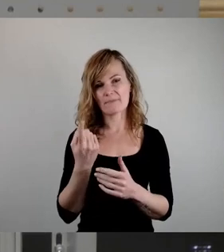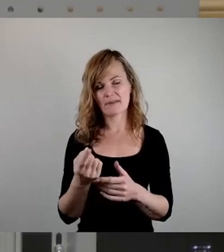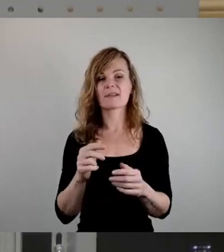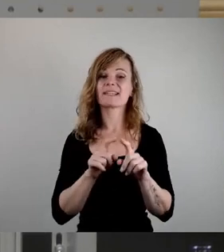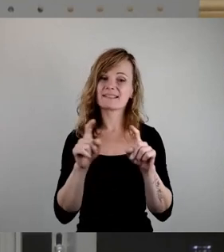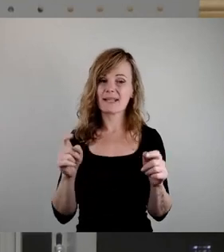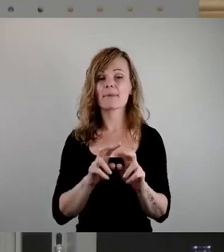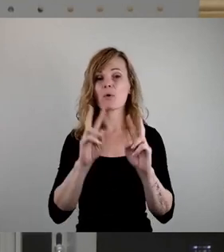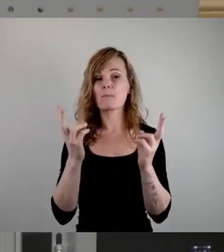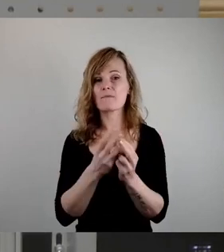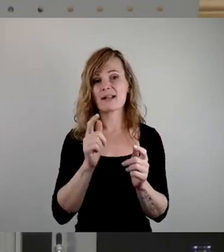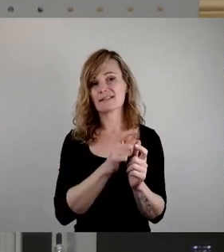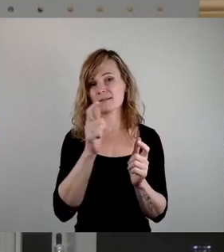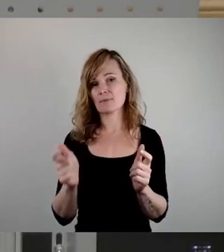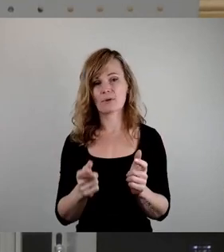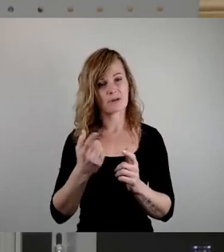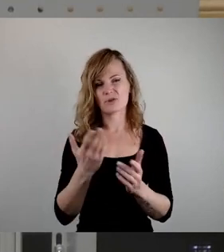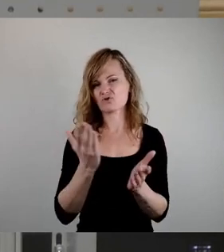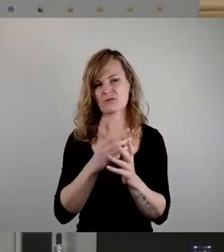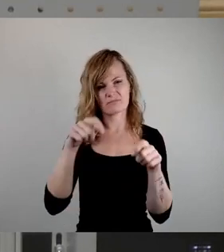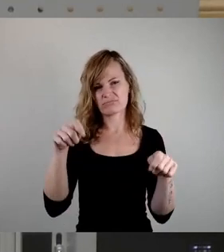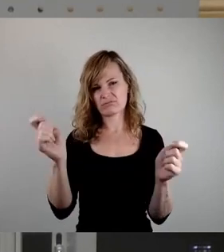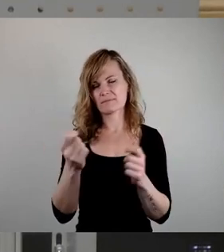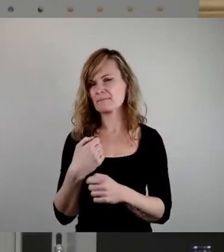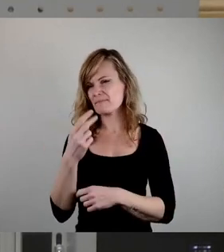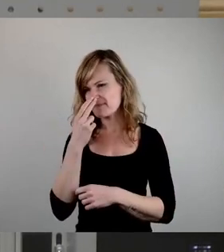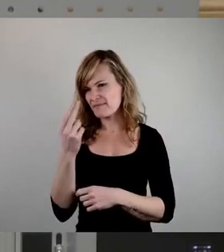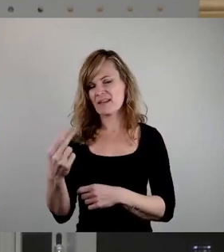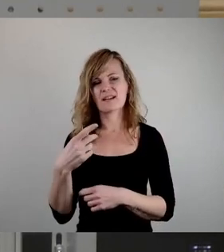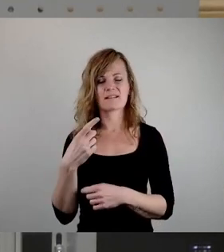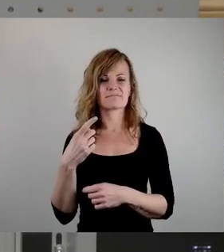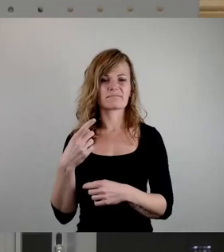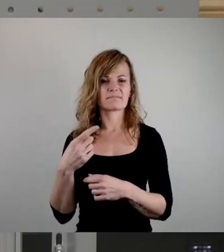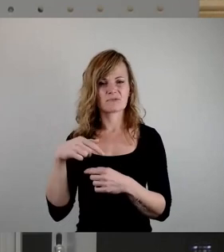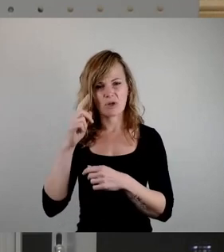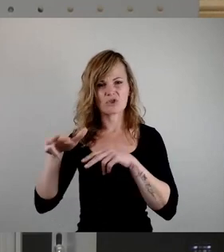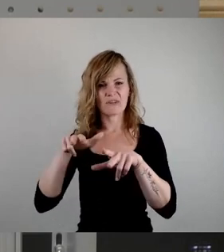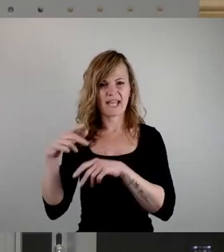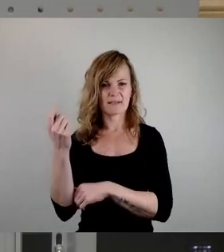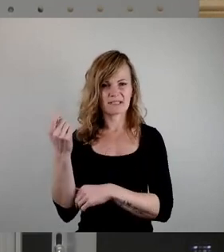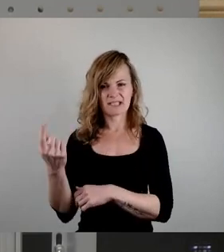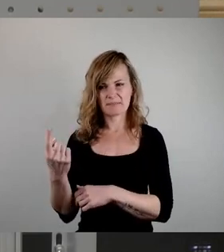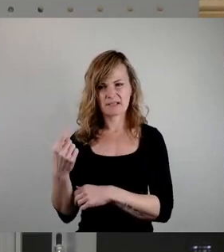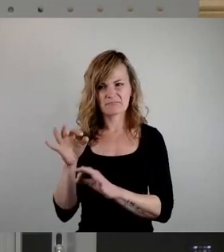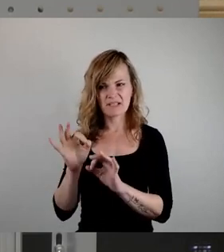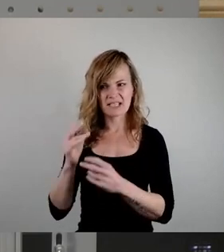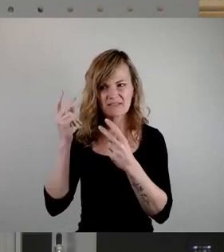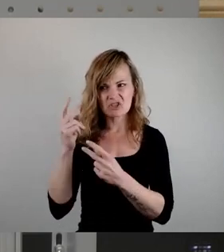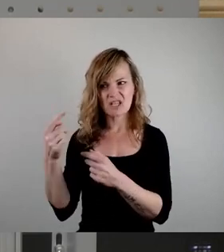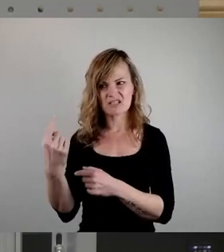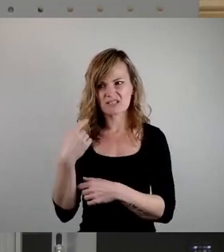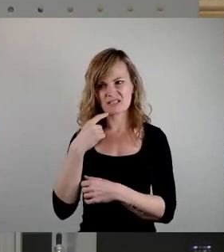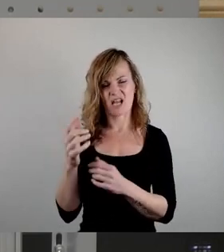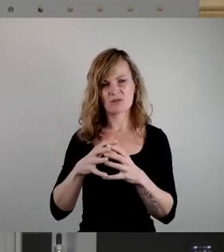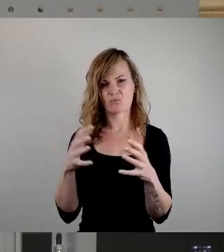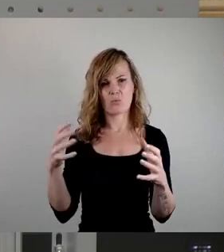oder weniger abgefrühstückt. So wie ich die DVB verstanden habe, ist das wahrlich irgendwie ein zu großes Projekt